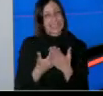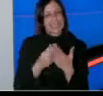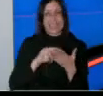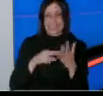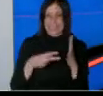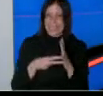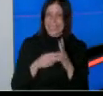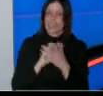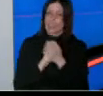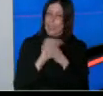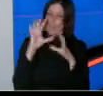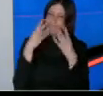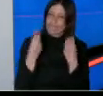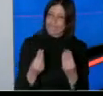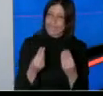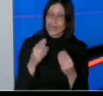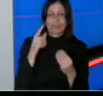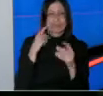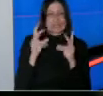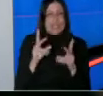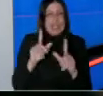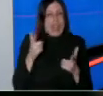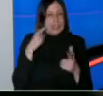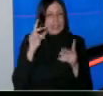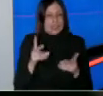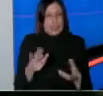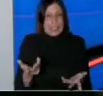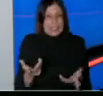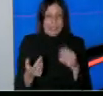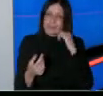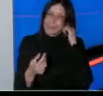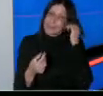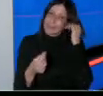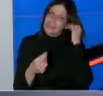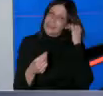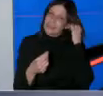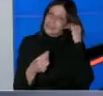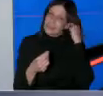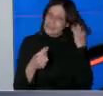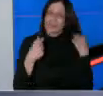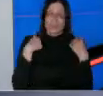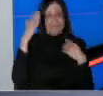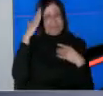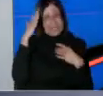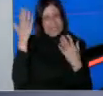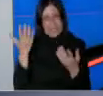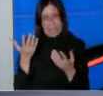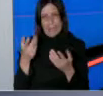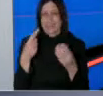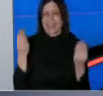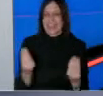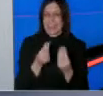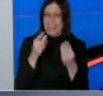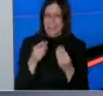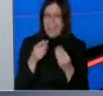שלומכם? בסדר גמור. הוא נקרא מצחוק, לאן אתה צוחק? לא יפה ככה. כי תשמע, אתה יודע, אנחנו מכירים את, את הדברים